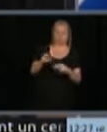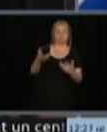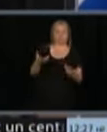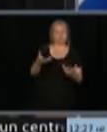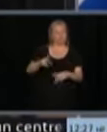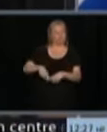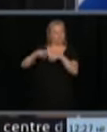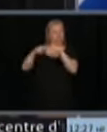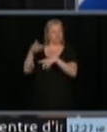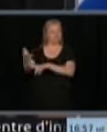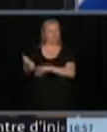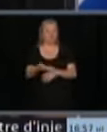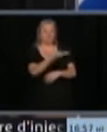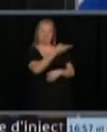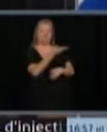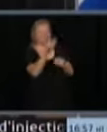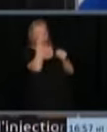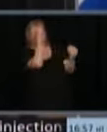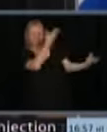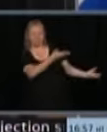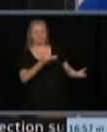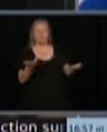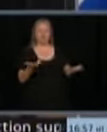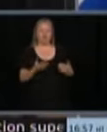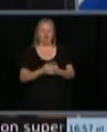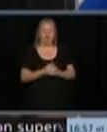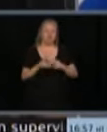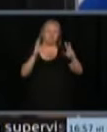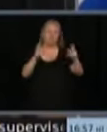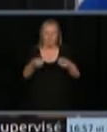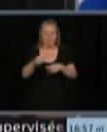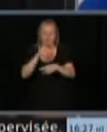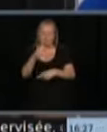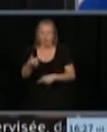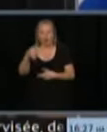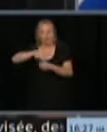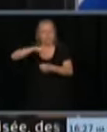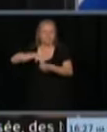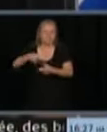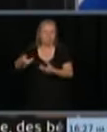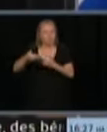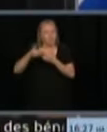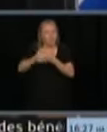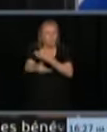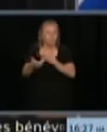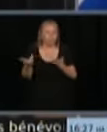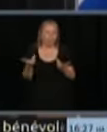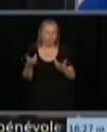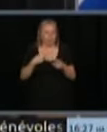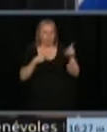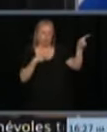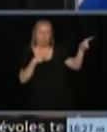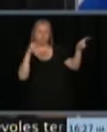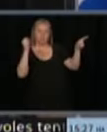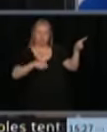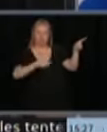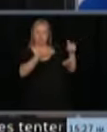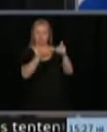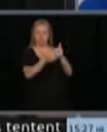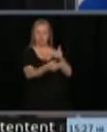votre tournée pas électorale alors que lui est en pleine élection. Est-ce que c'est une façon de dire qu'il n'a pas les priorités à la bonne place?